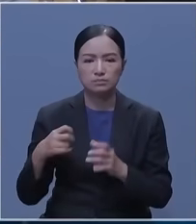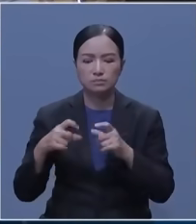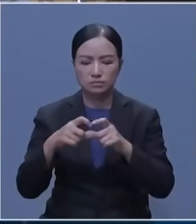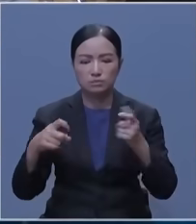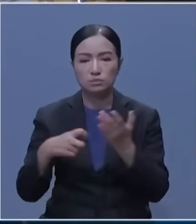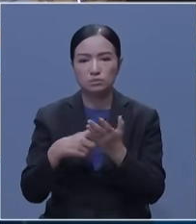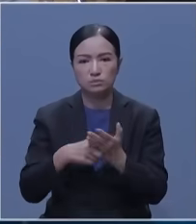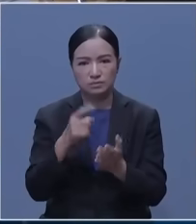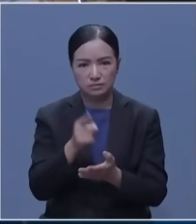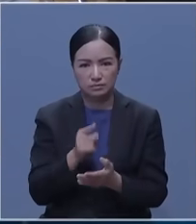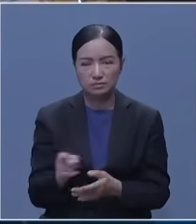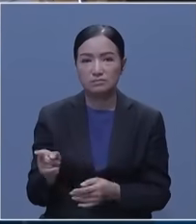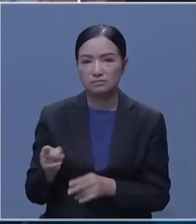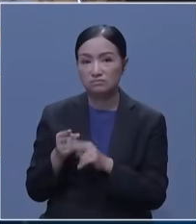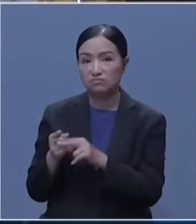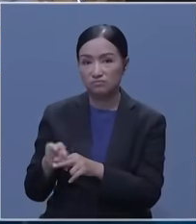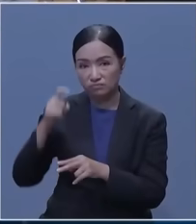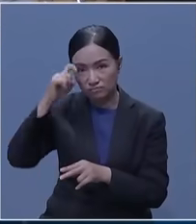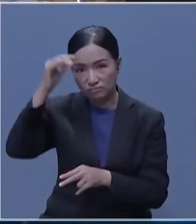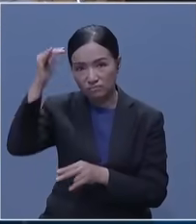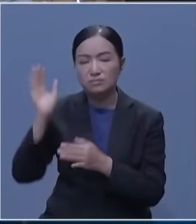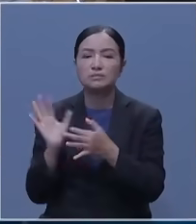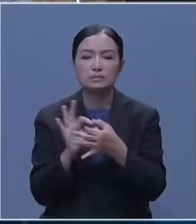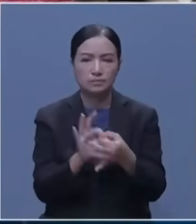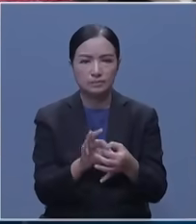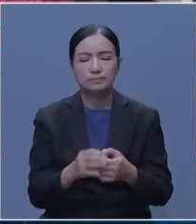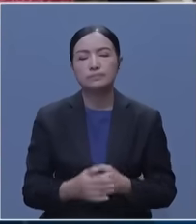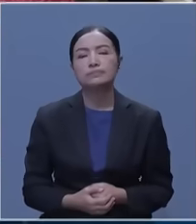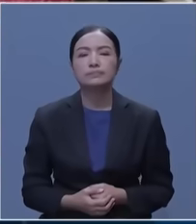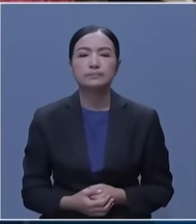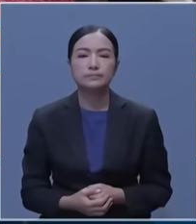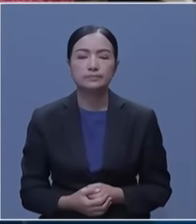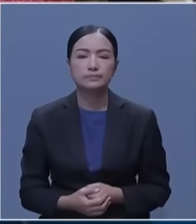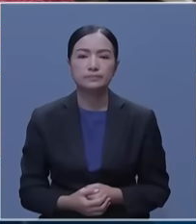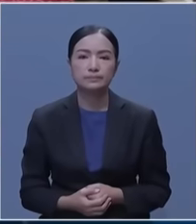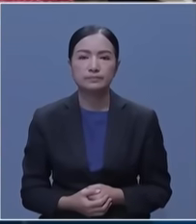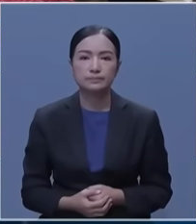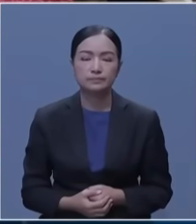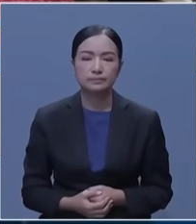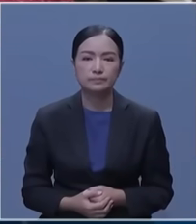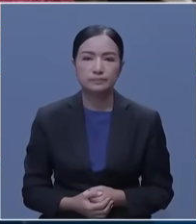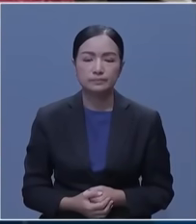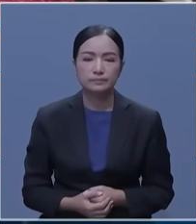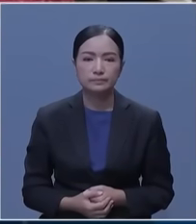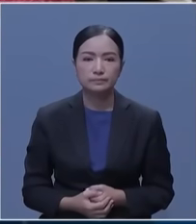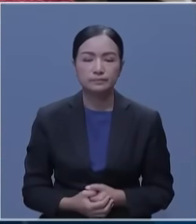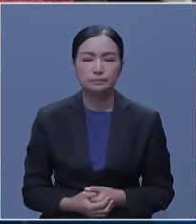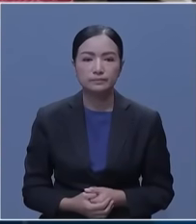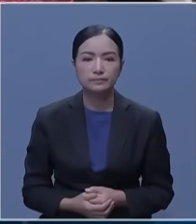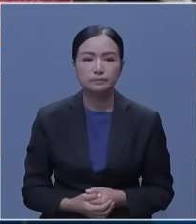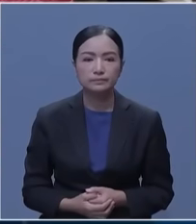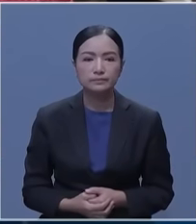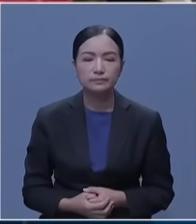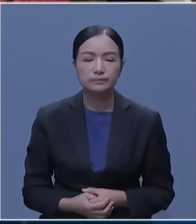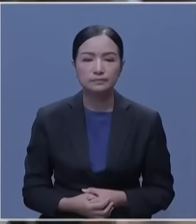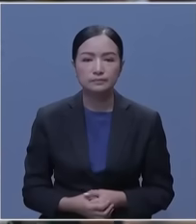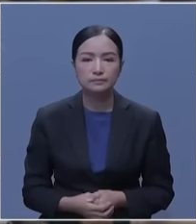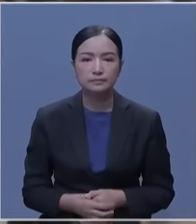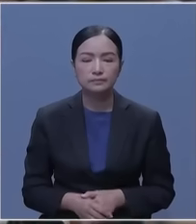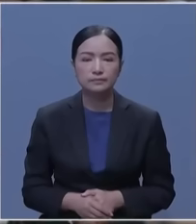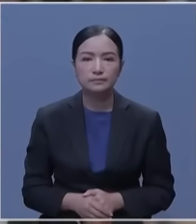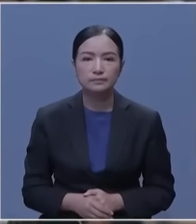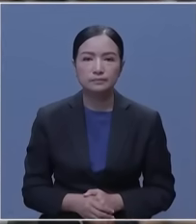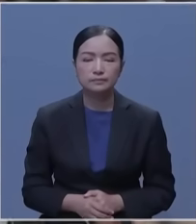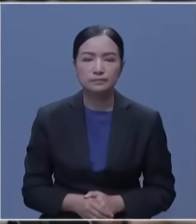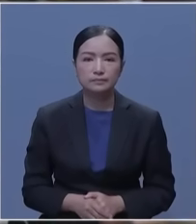ริงๆและตัวท่านเนี่ยเกี่ยวข้องกับเรื่องนี้นะครับ ประเด็นตรงนี้เรามองว่ามันจะเข้าข่ายการกระทำที่ขัดต่อรัฐธรรมนูญที่เป็นข้อห้ามของ